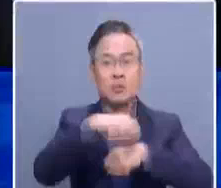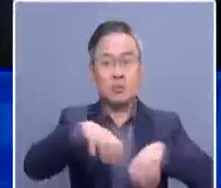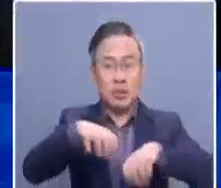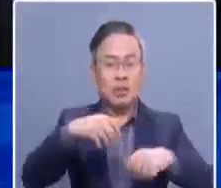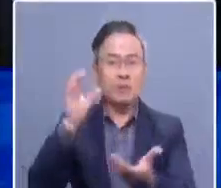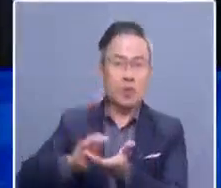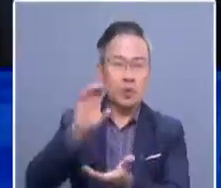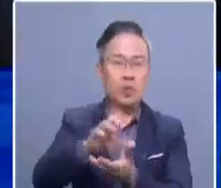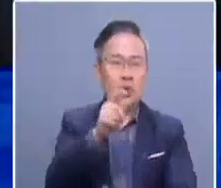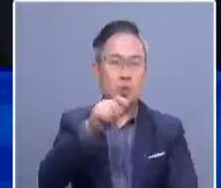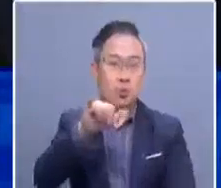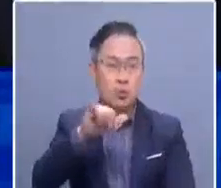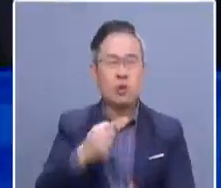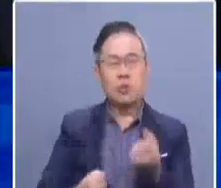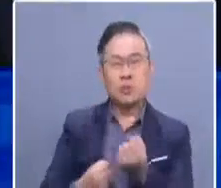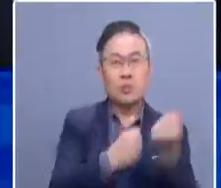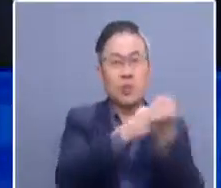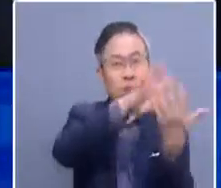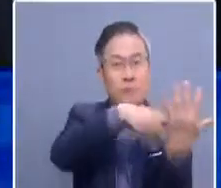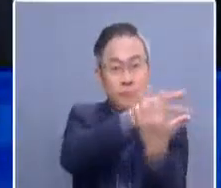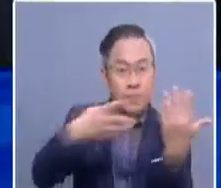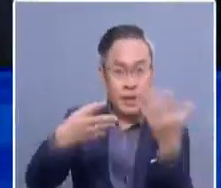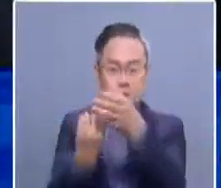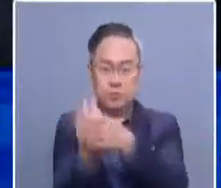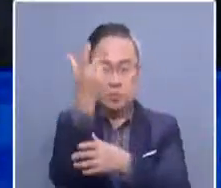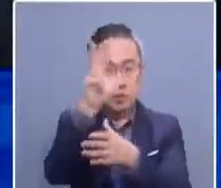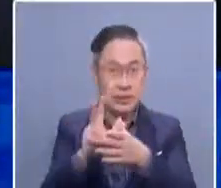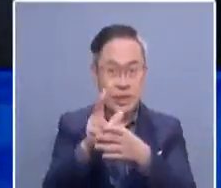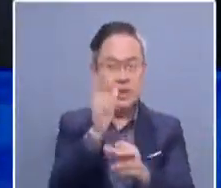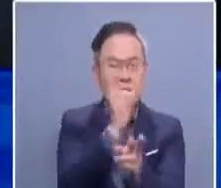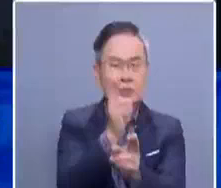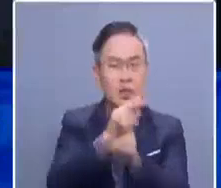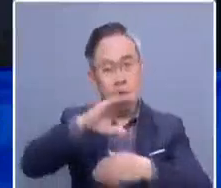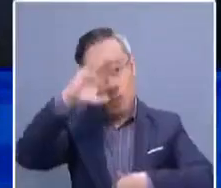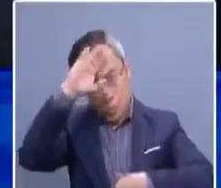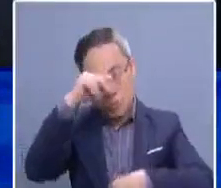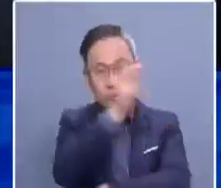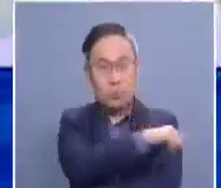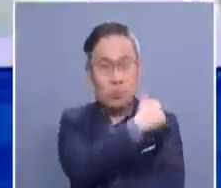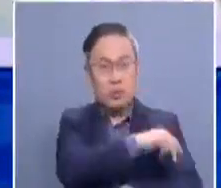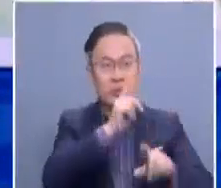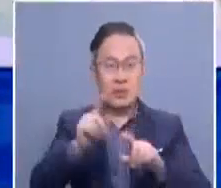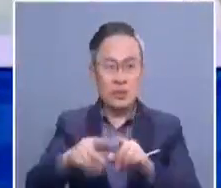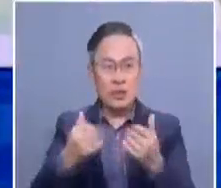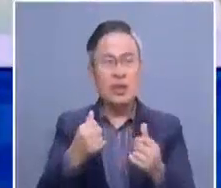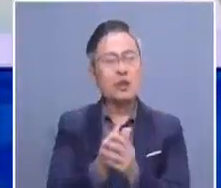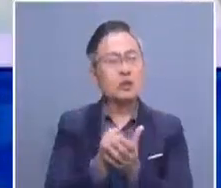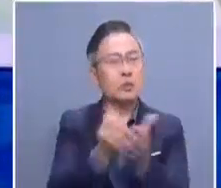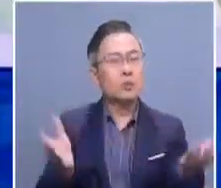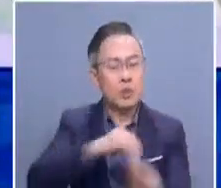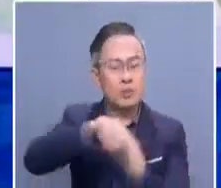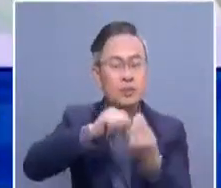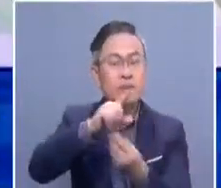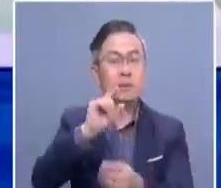สนับสนุนจากอย.เพื่อขับเคลื่อนนโยบายกัญชาทางการแพทย์และส่งเสริมให้กัญชาและกัญชงเป็นพืชเศรษฐกิจหลังปลดล็อกส่ว